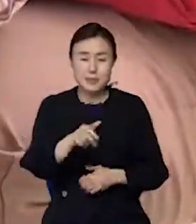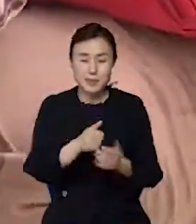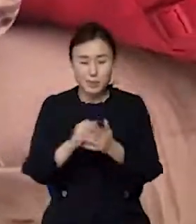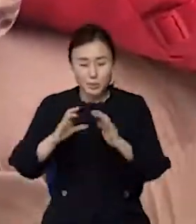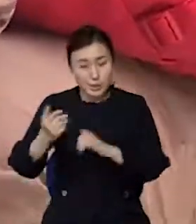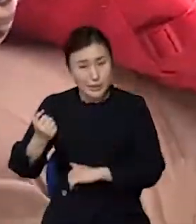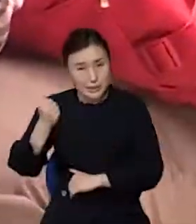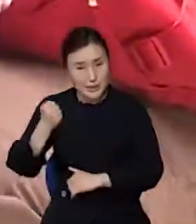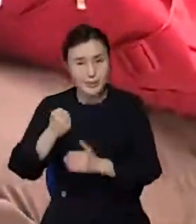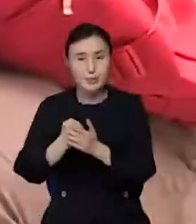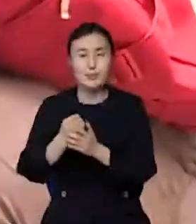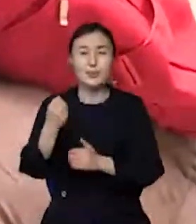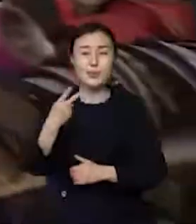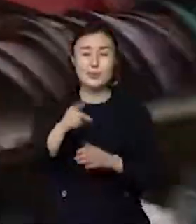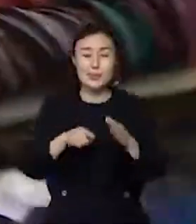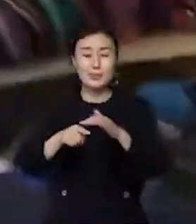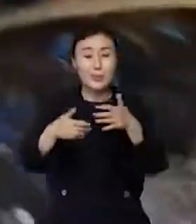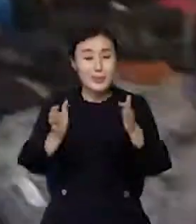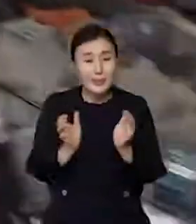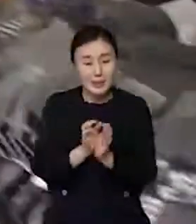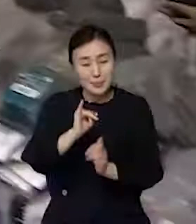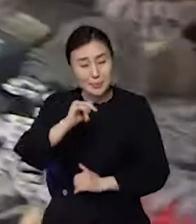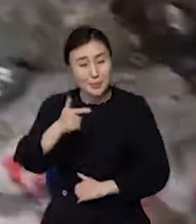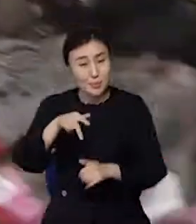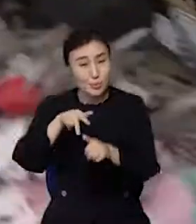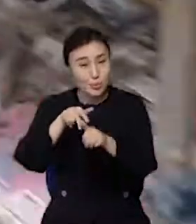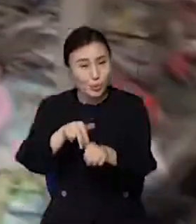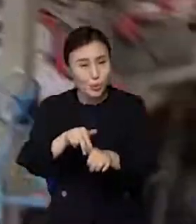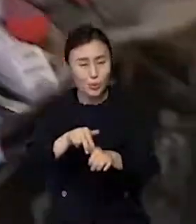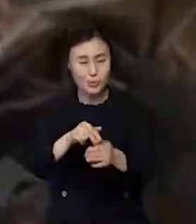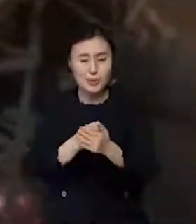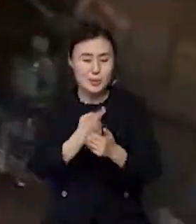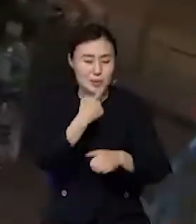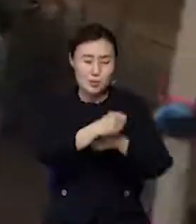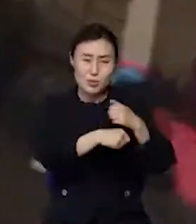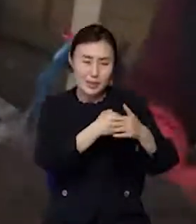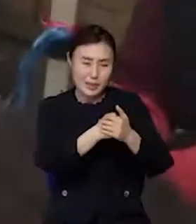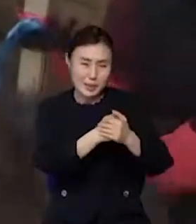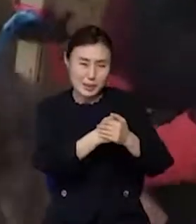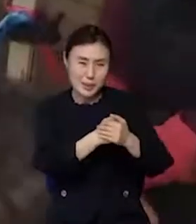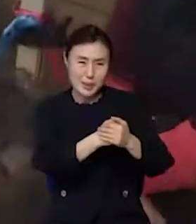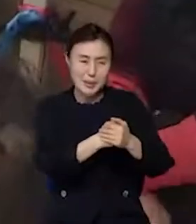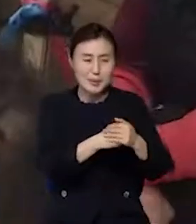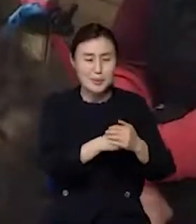국민의힘 이정현 후보와 진보당 민정기 후보가 반민주당 정서를